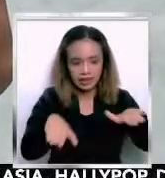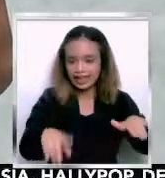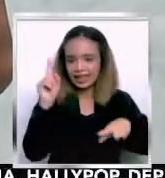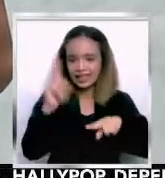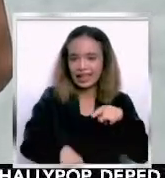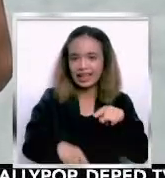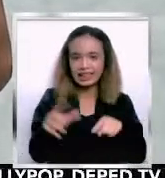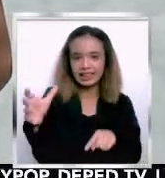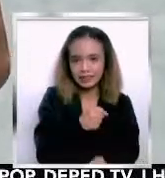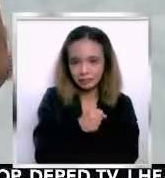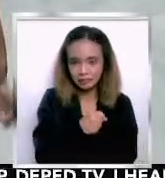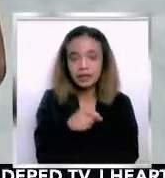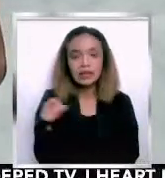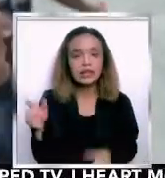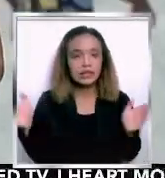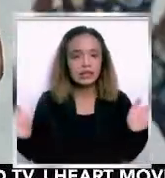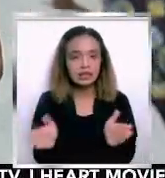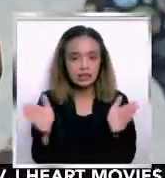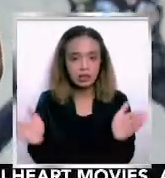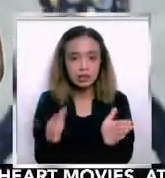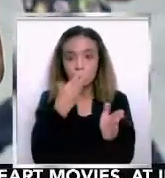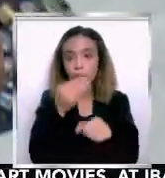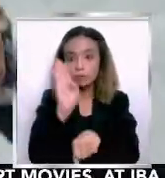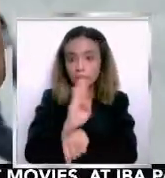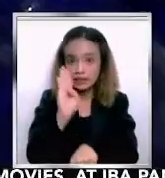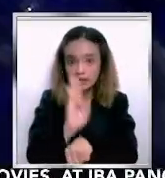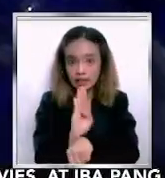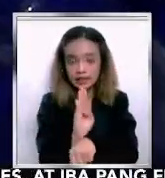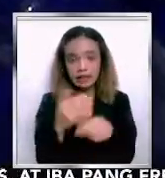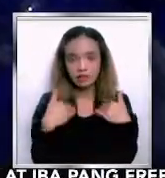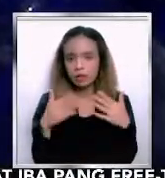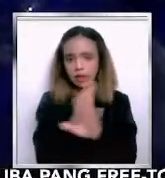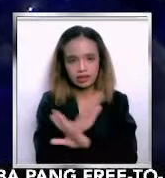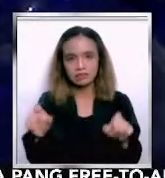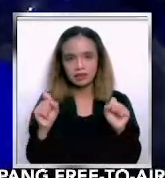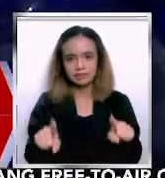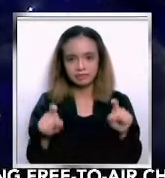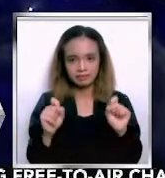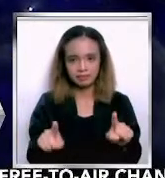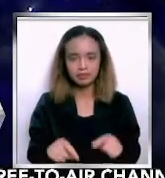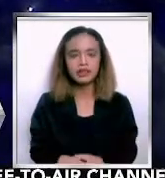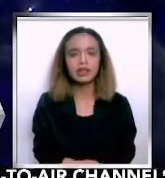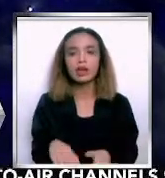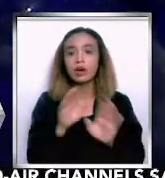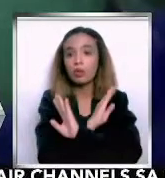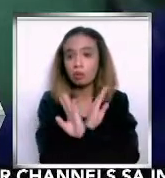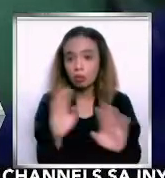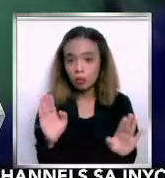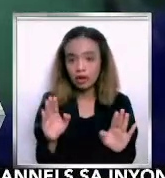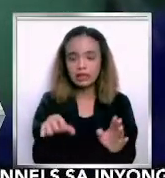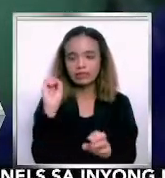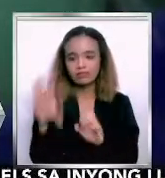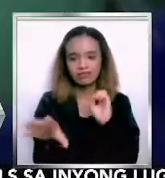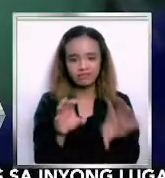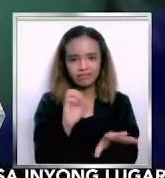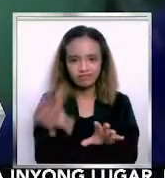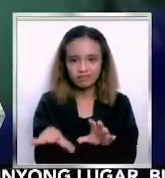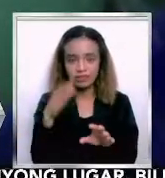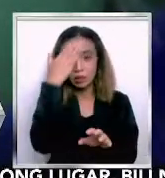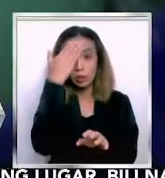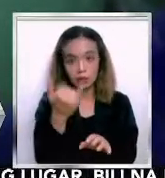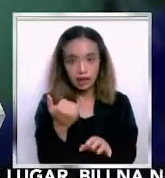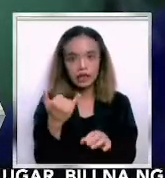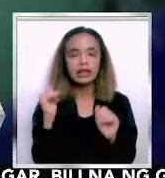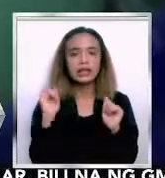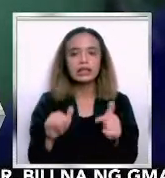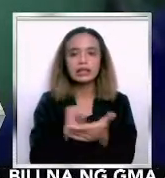Hinihikayat din nila mga may negosyo na huwag nang magbenta nito. Huwag din daw basta-basta itapon ang jolen dahil ito ay nabibilang sa